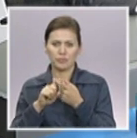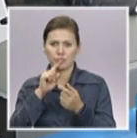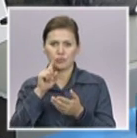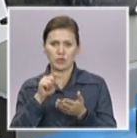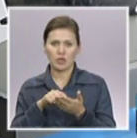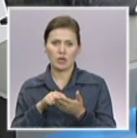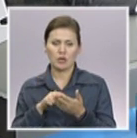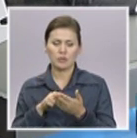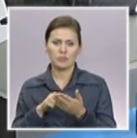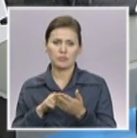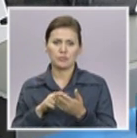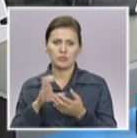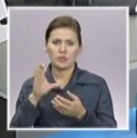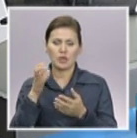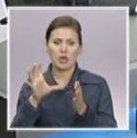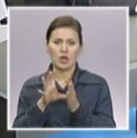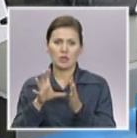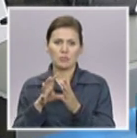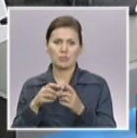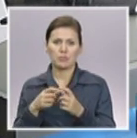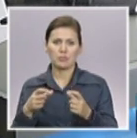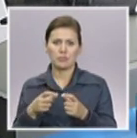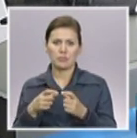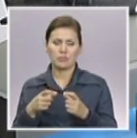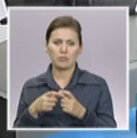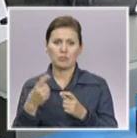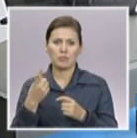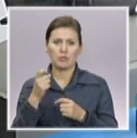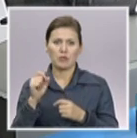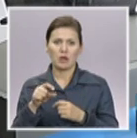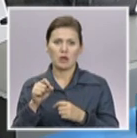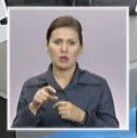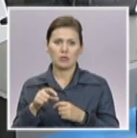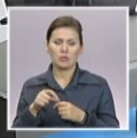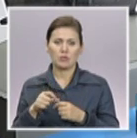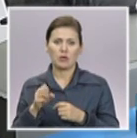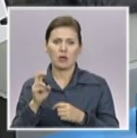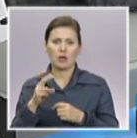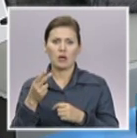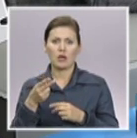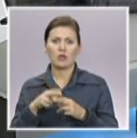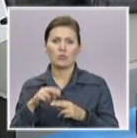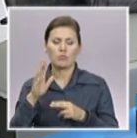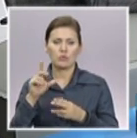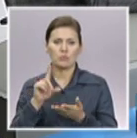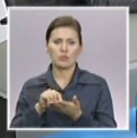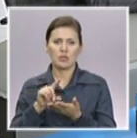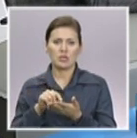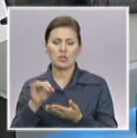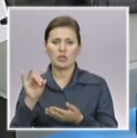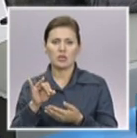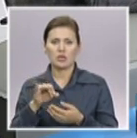без, с электронным билетированием с 1 октября, а как будет это касаться